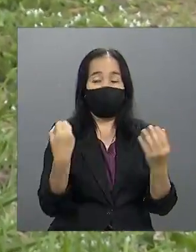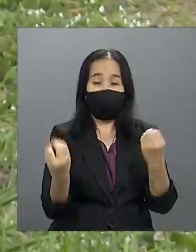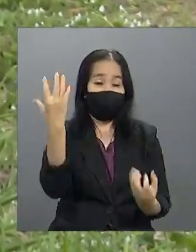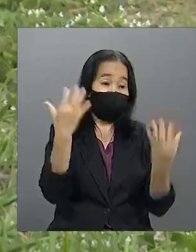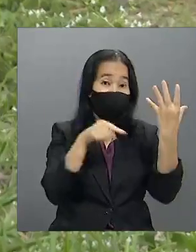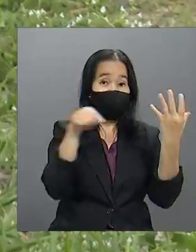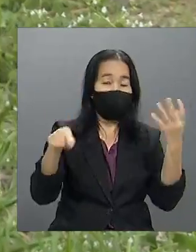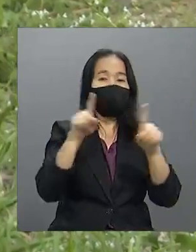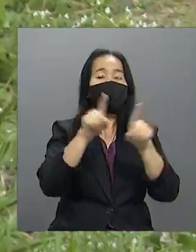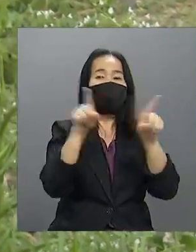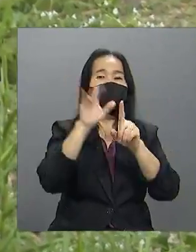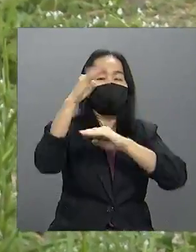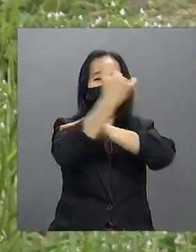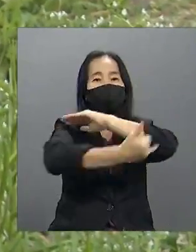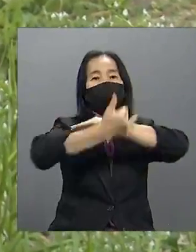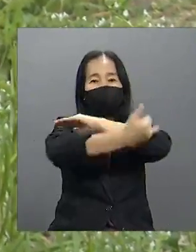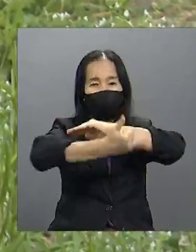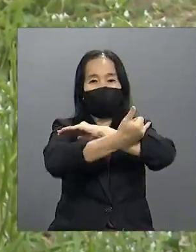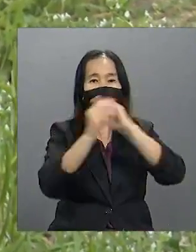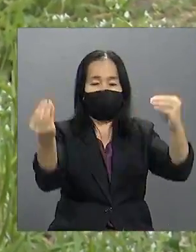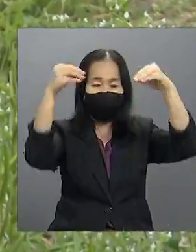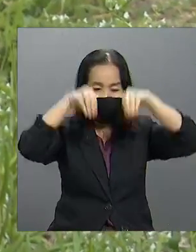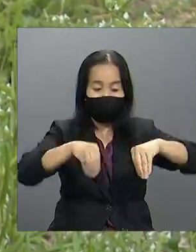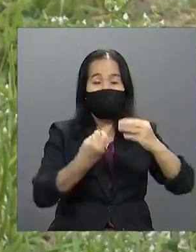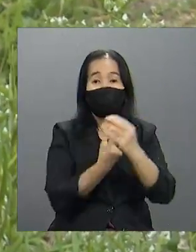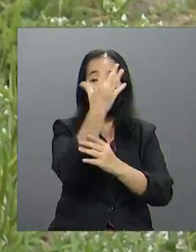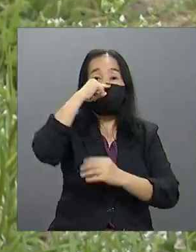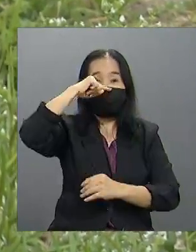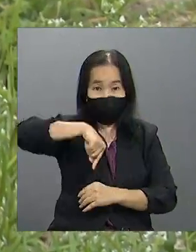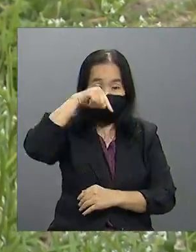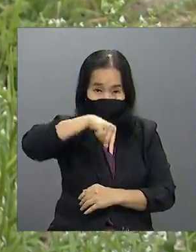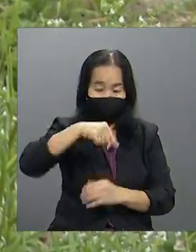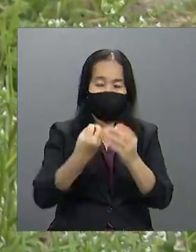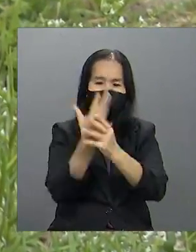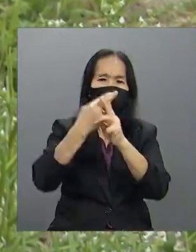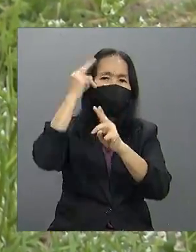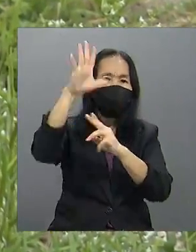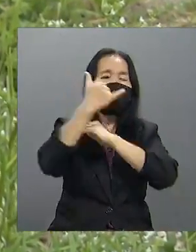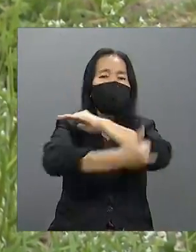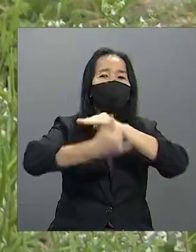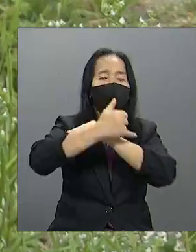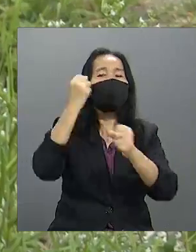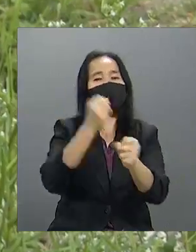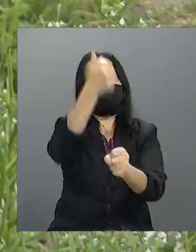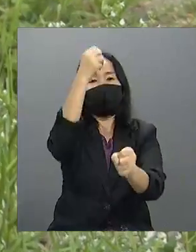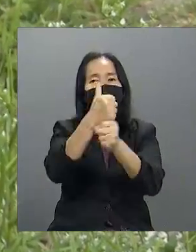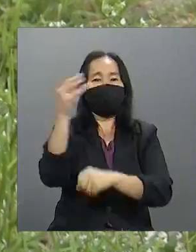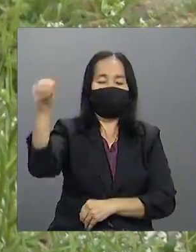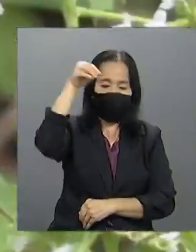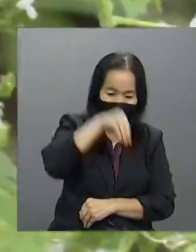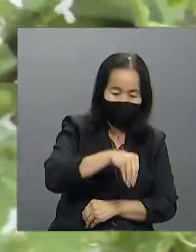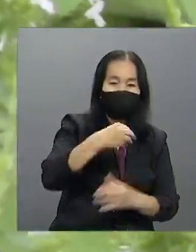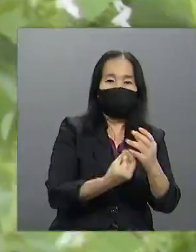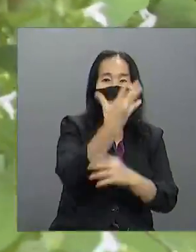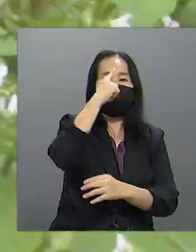ทศค่ะเอามาปลูกที่นี่เพื่อที่จะทดลองให้เห็นว่าพืชต่างประเทศก็สามารถเติบโตได้ในแดนเมืองไทยถ้าเกิดรู้วิธีปลูกนะค